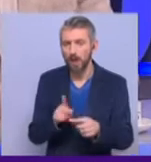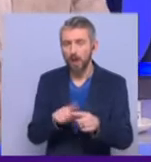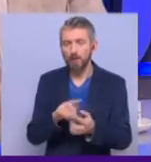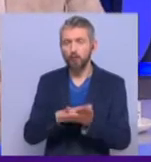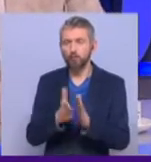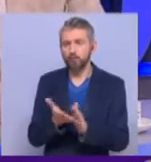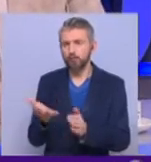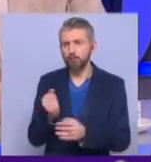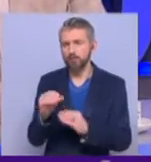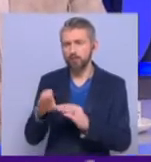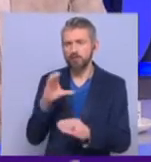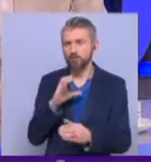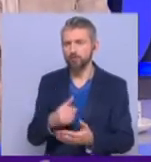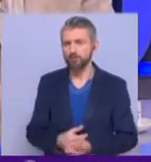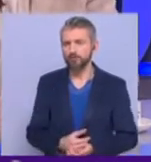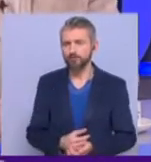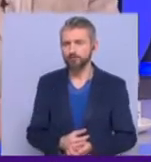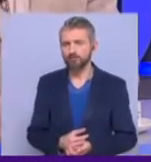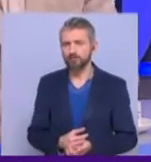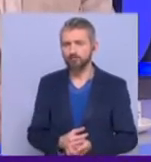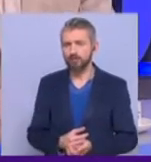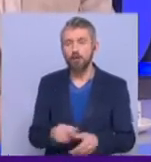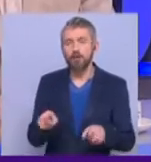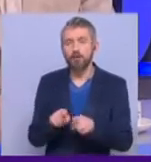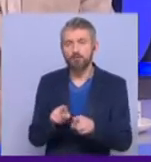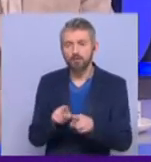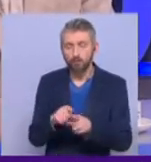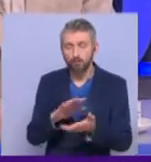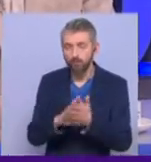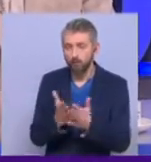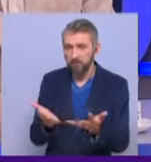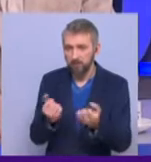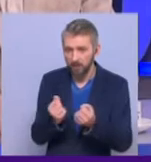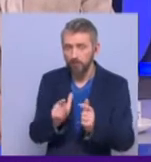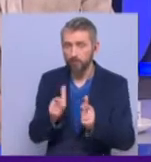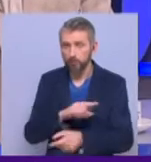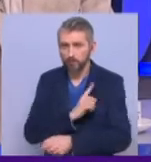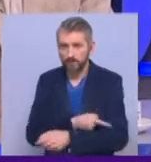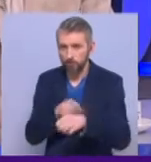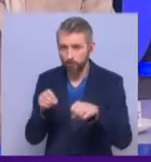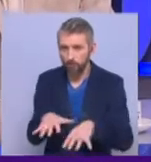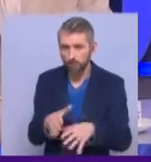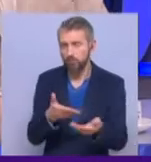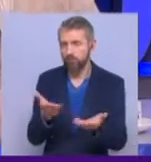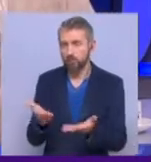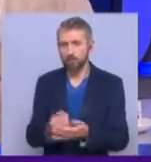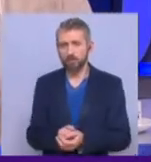условие получения транша. Прийнято такое, ну, как бы, вступило оно в силу, это решение. Пожалуйста.